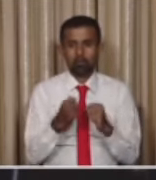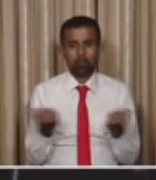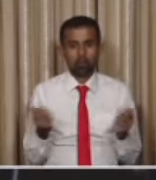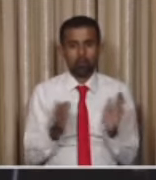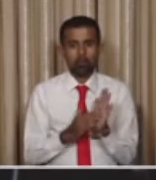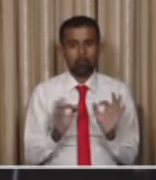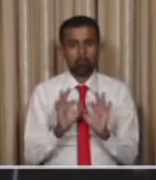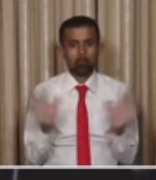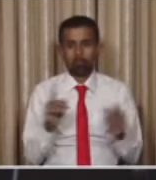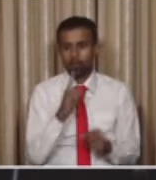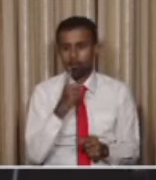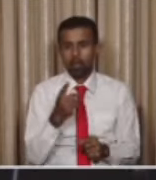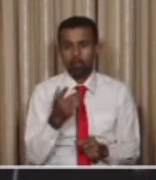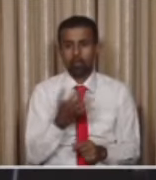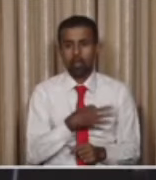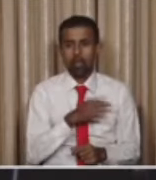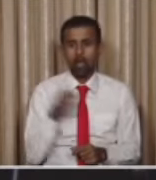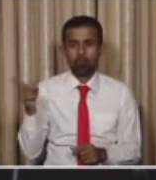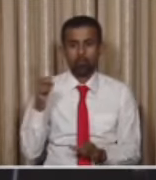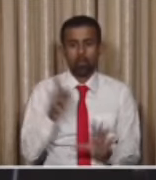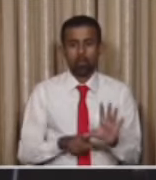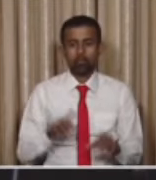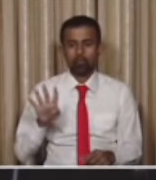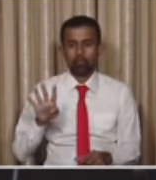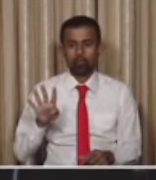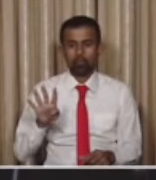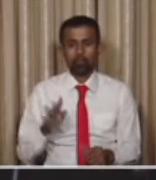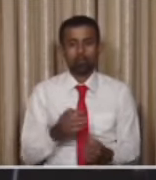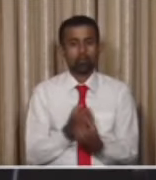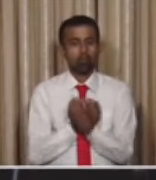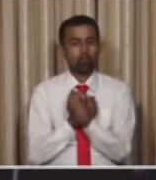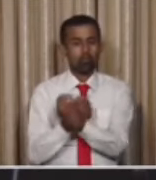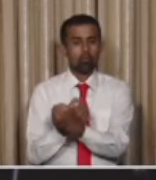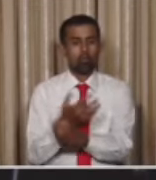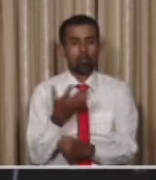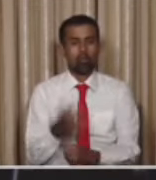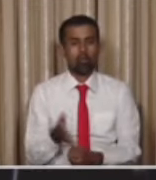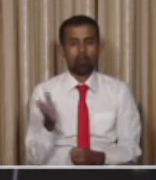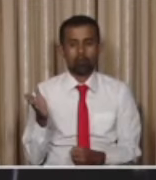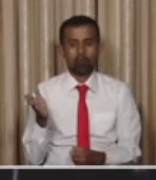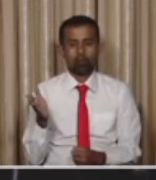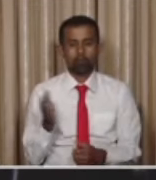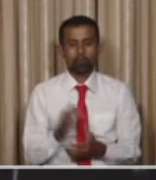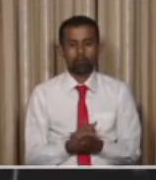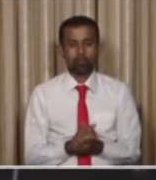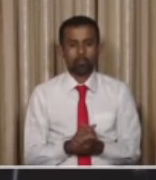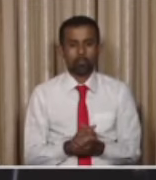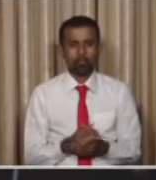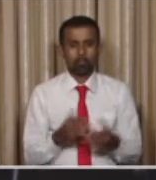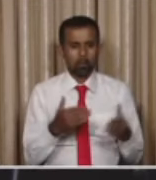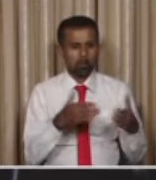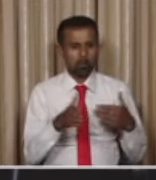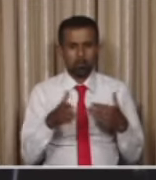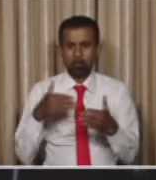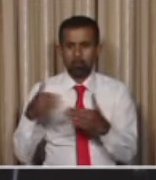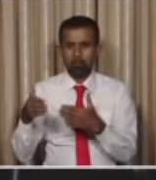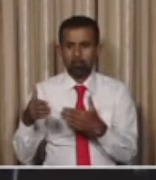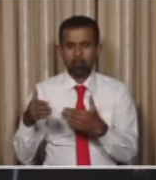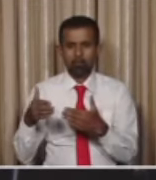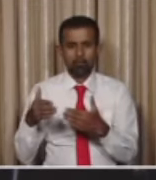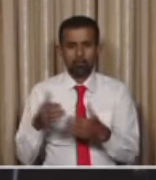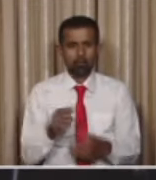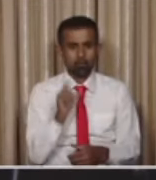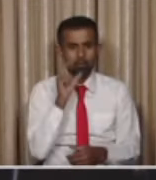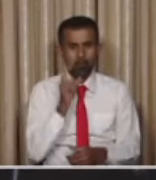නැහැ. නමුත් උන්වහන්සේට අවුරුදු 4ක බරපතල වැඩ ඇතුව සිරදරණන්දු වෙලා තියෙනවා. ඒක නිසා මේ වෙනස් විදියට සලකන එක ගැන ඇත්ත